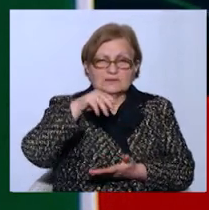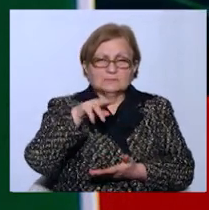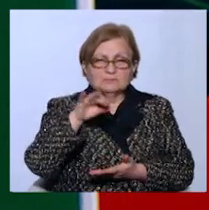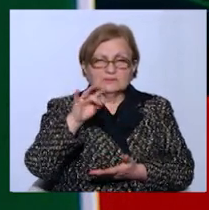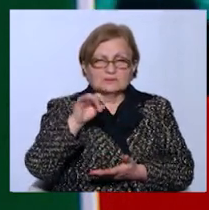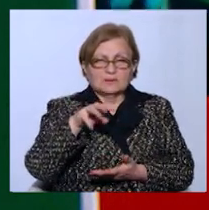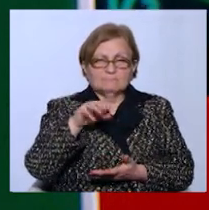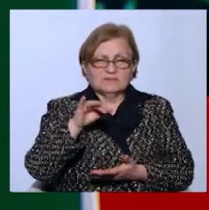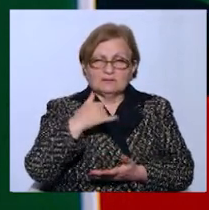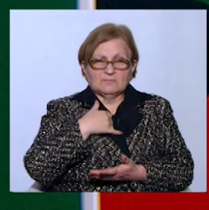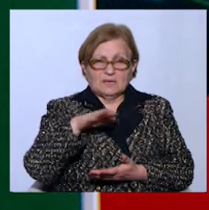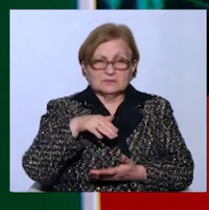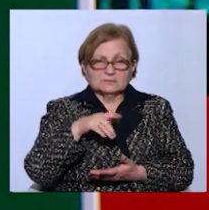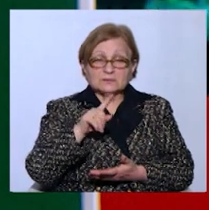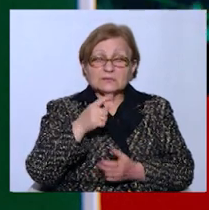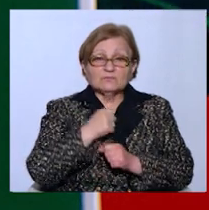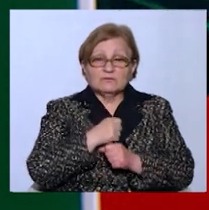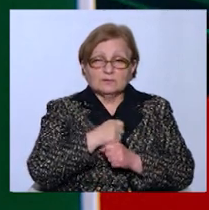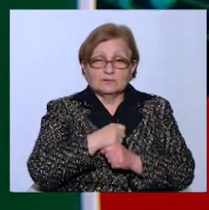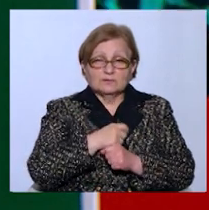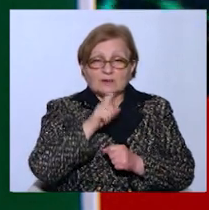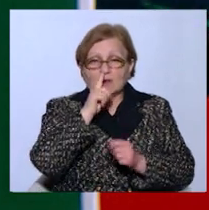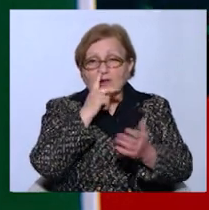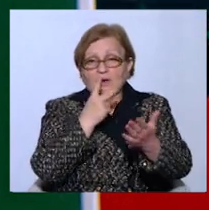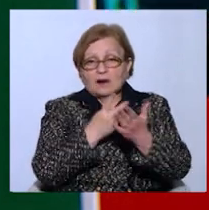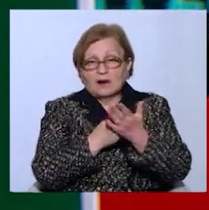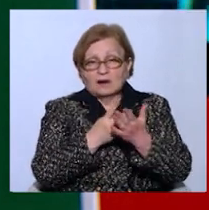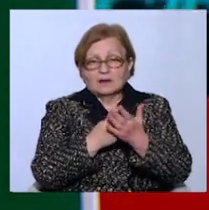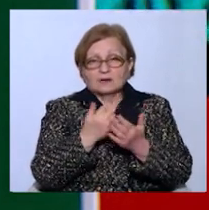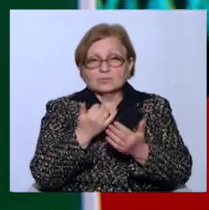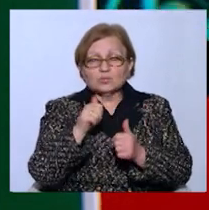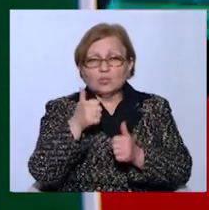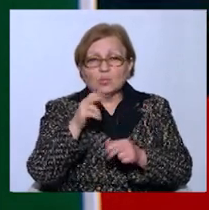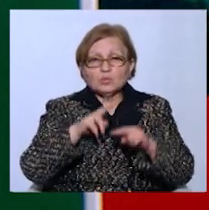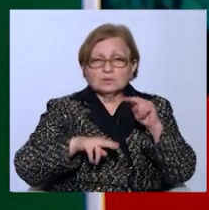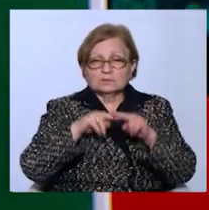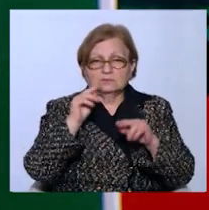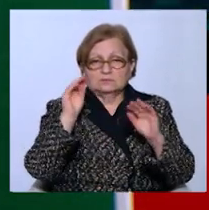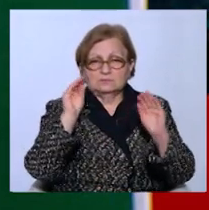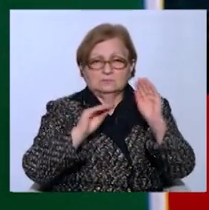განწააწყდებით. ამას რატომ ვაკეთებ იცით? მე რომ განახოთ ამის აგების ტექნიკა.